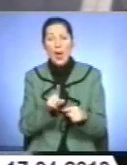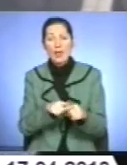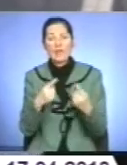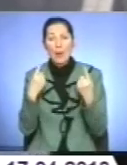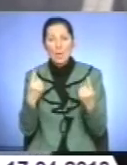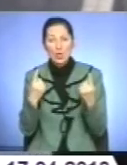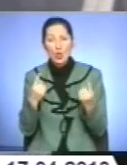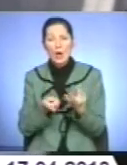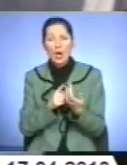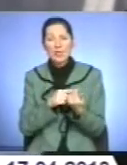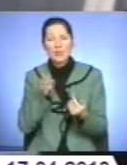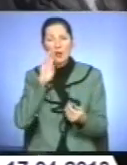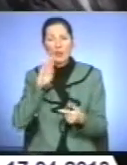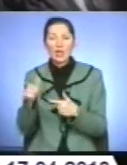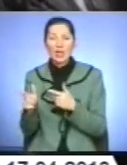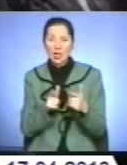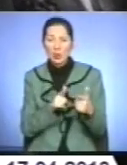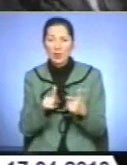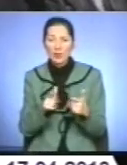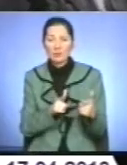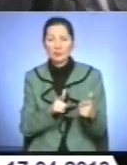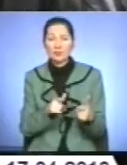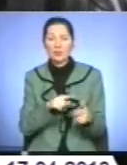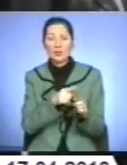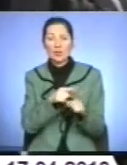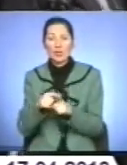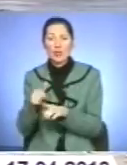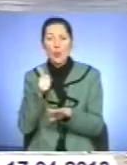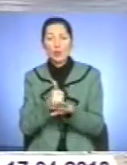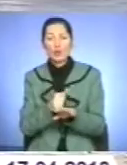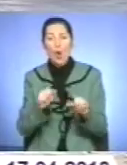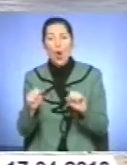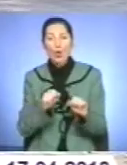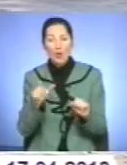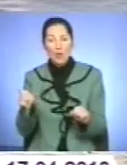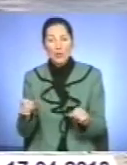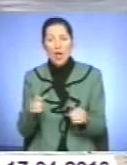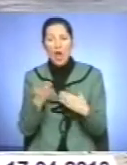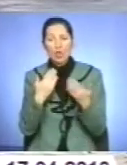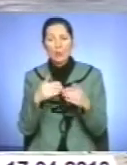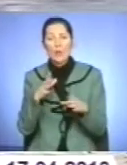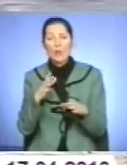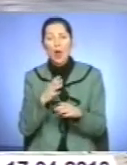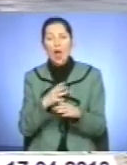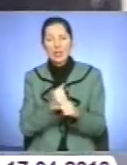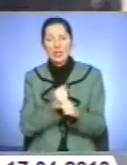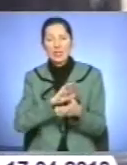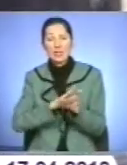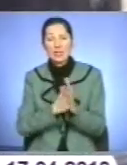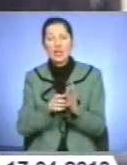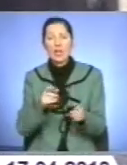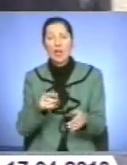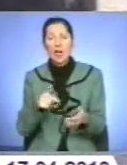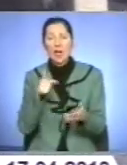количества воды готовы. За словами головного урядовця, розмови про критичний стан столичної дамби є недостовірними.